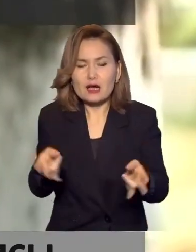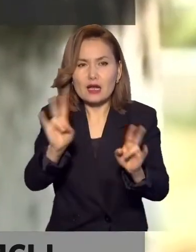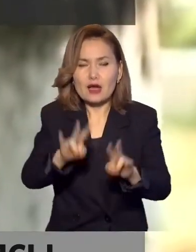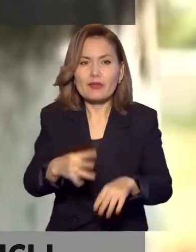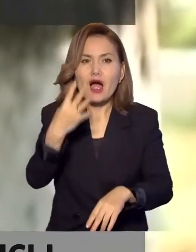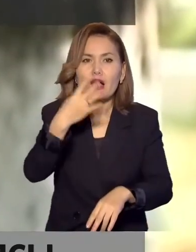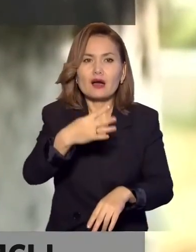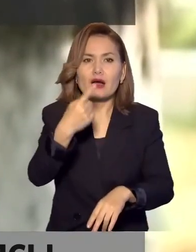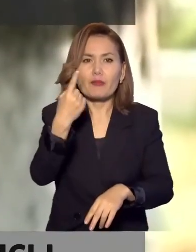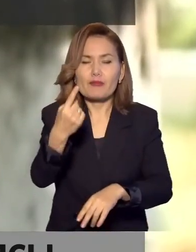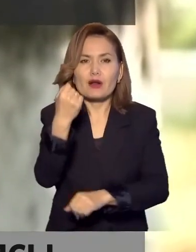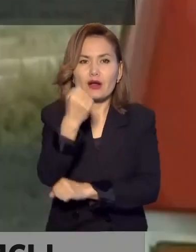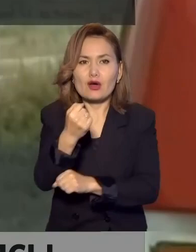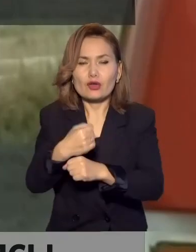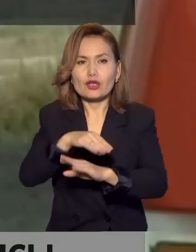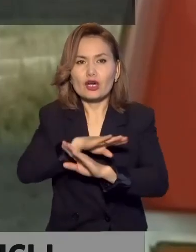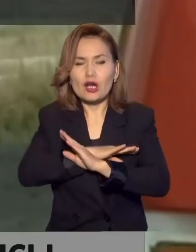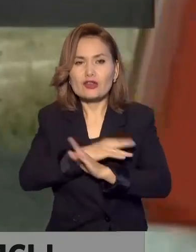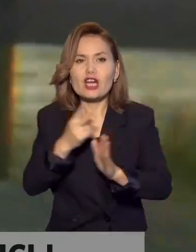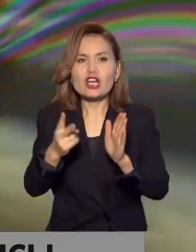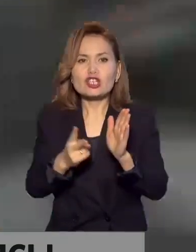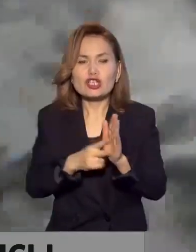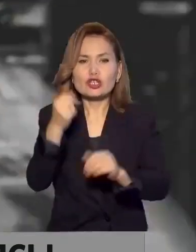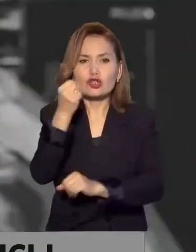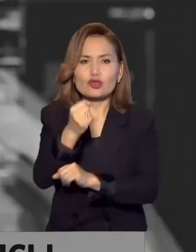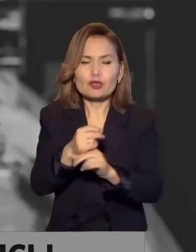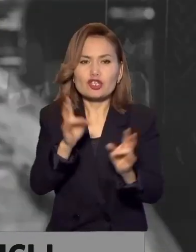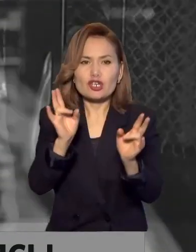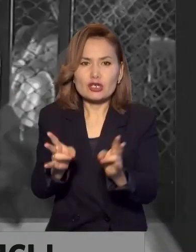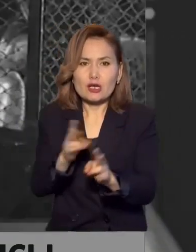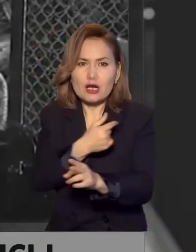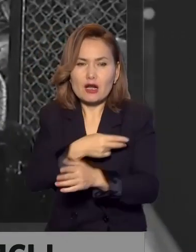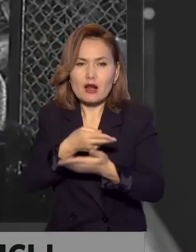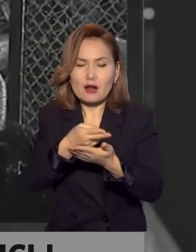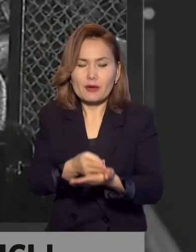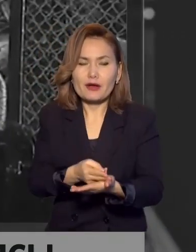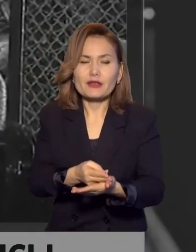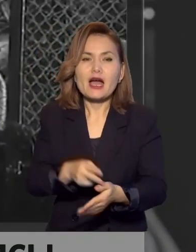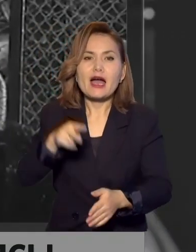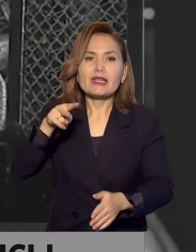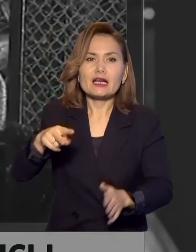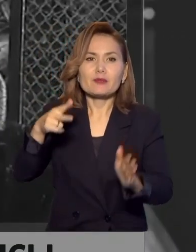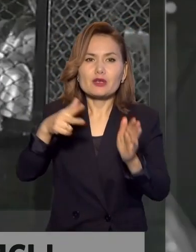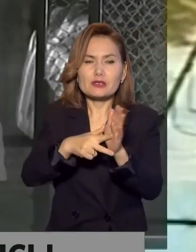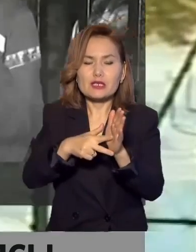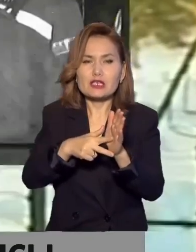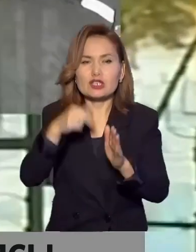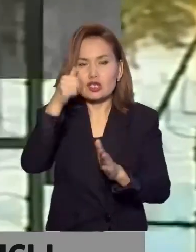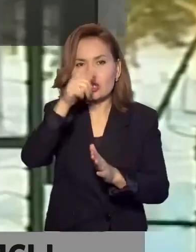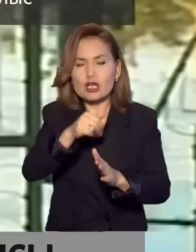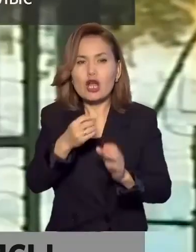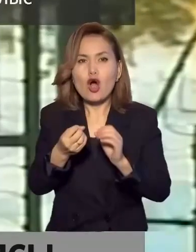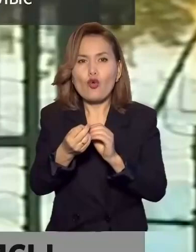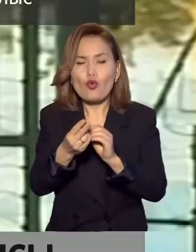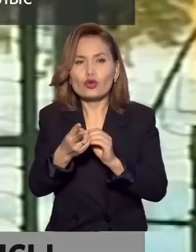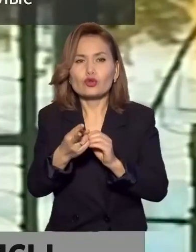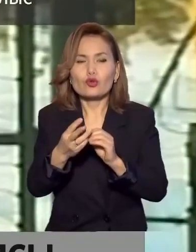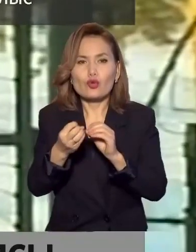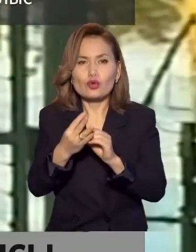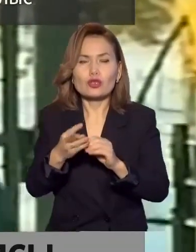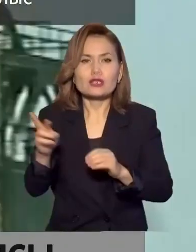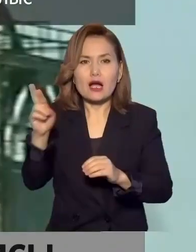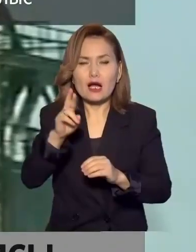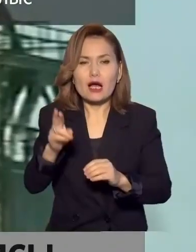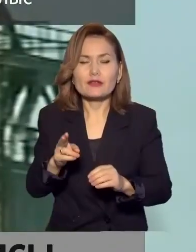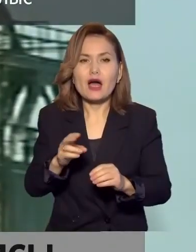41 кенші қайтыс болды. 7 жұмысшы жараланды. 2008 жыл 14 қаңтар Абай шахтасында қайғылы оқиға